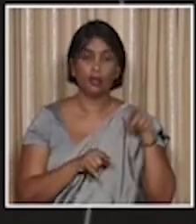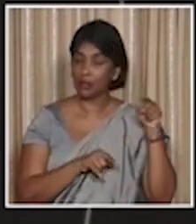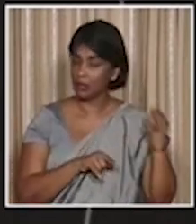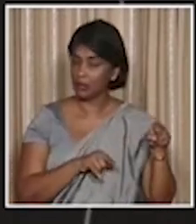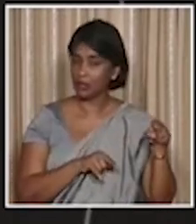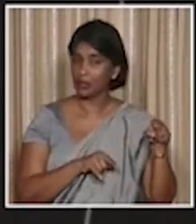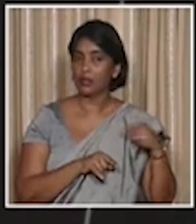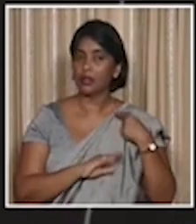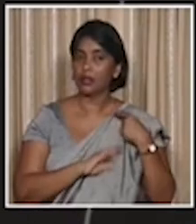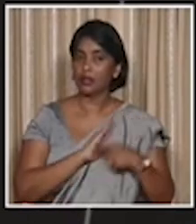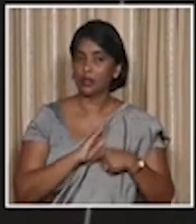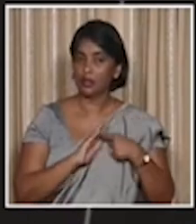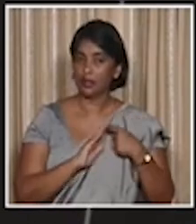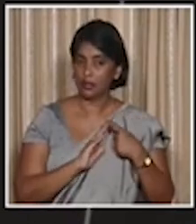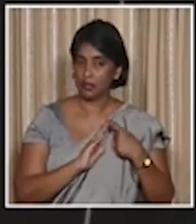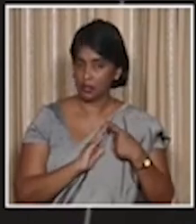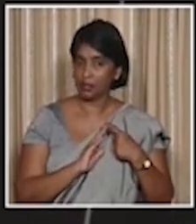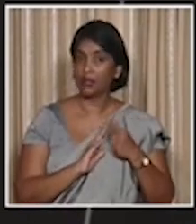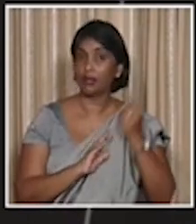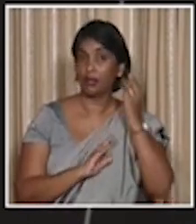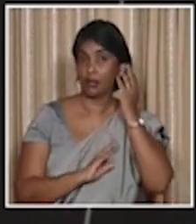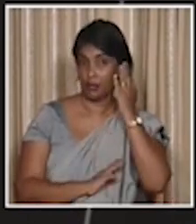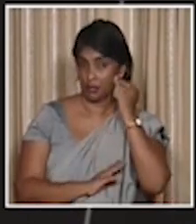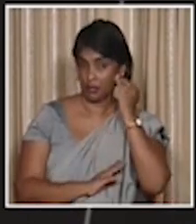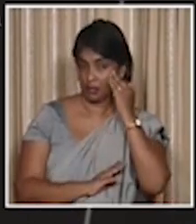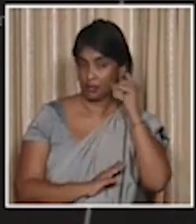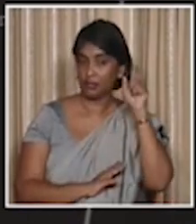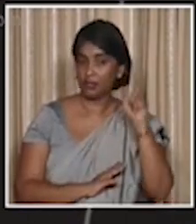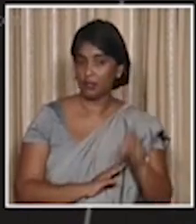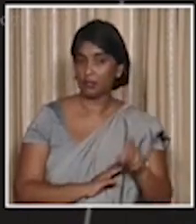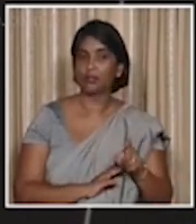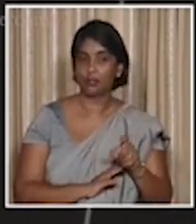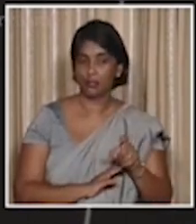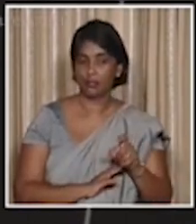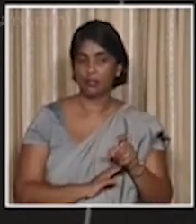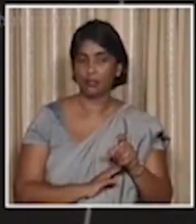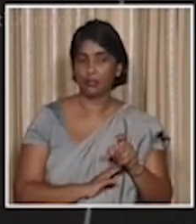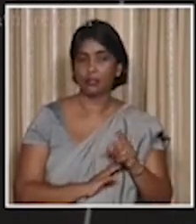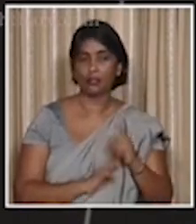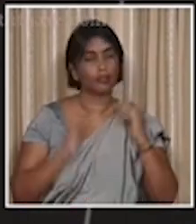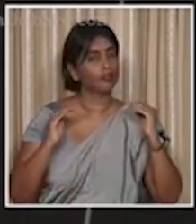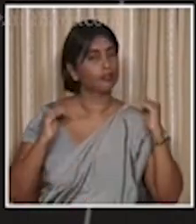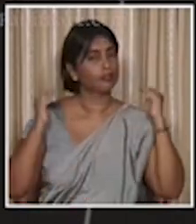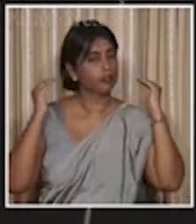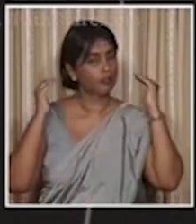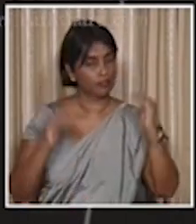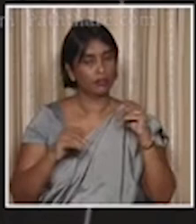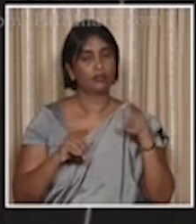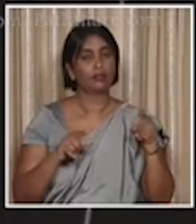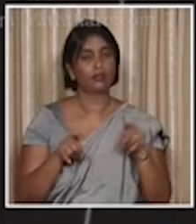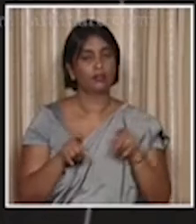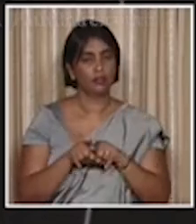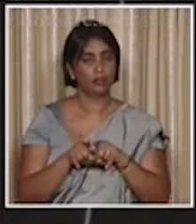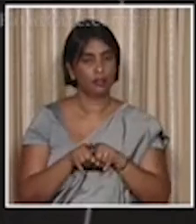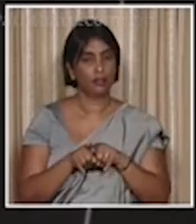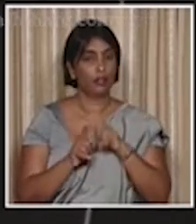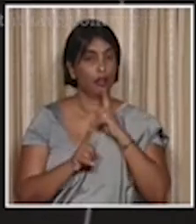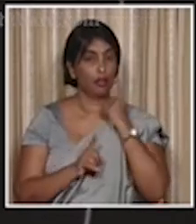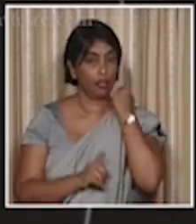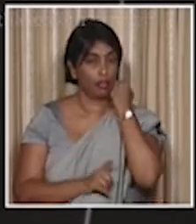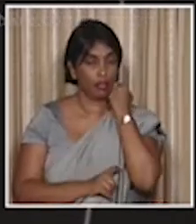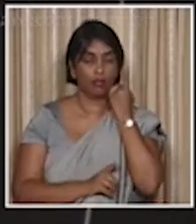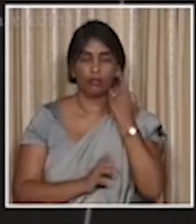ඒකත් රටේ කාන්තාව ඉතාමත්ම ඉහළ තලයක මේ